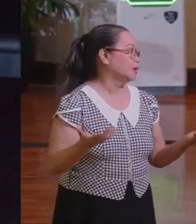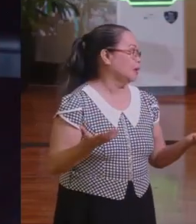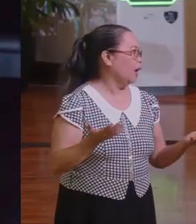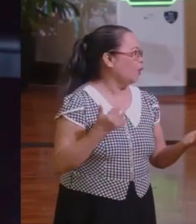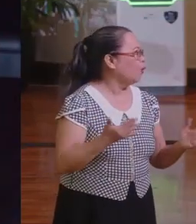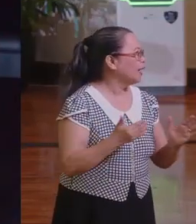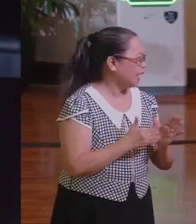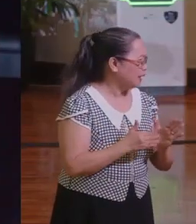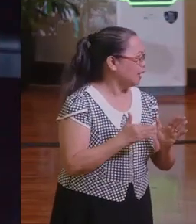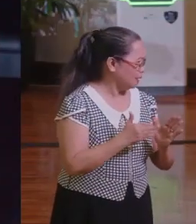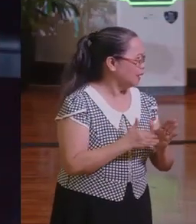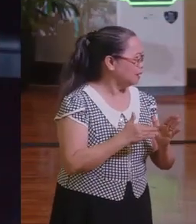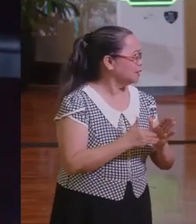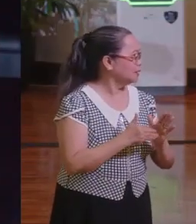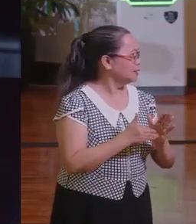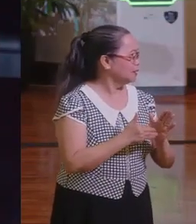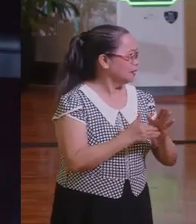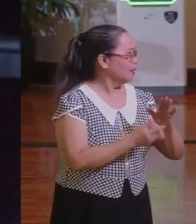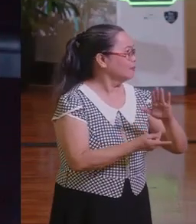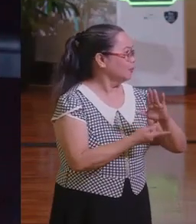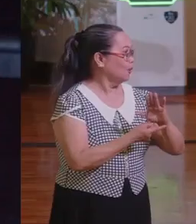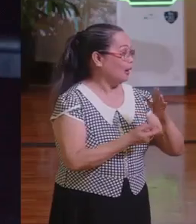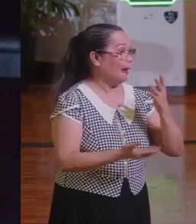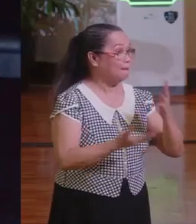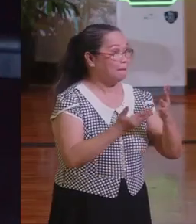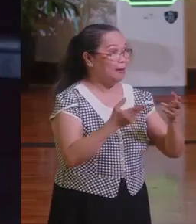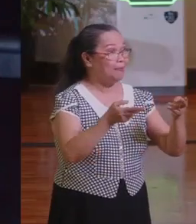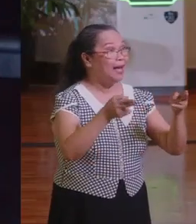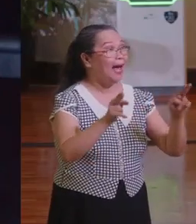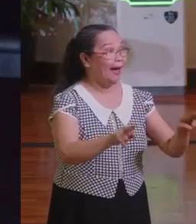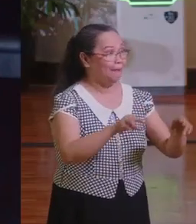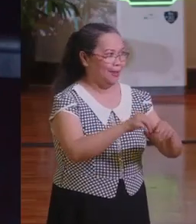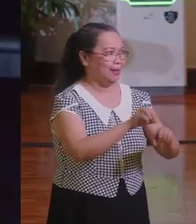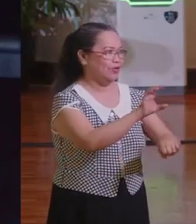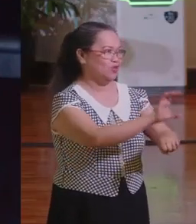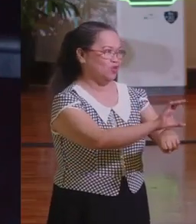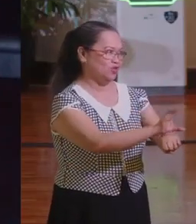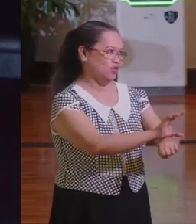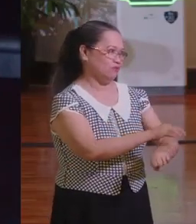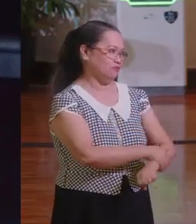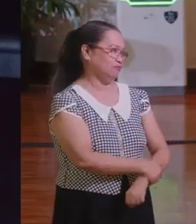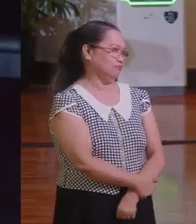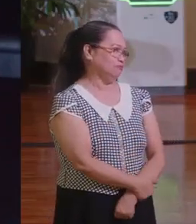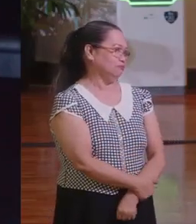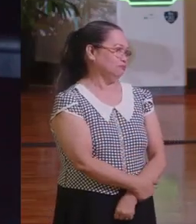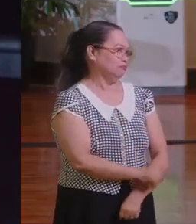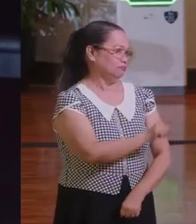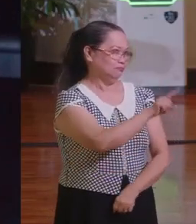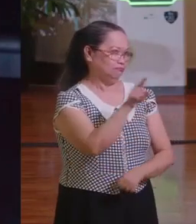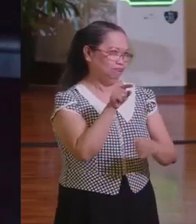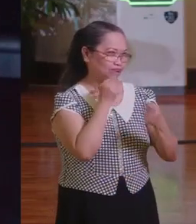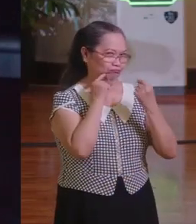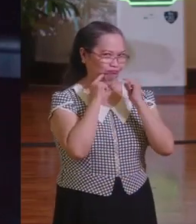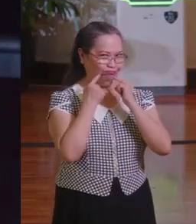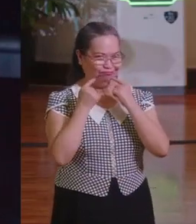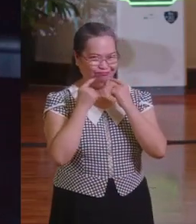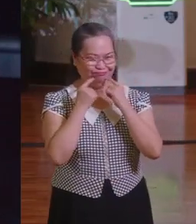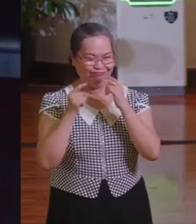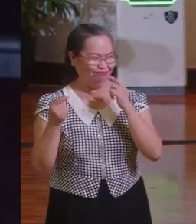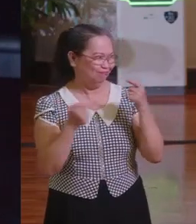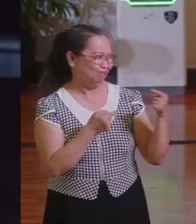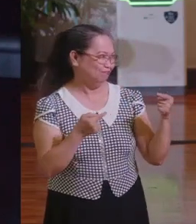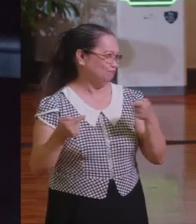ito? Malamang po, may nangyayari dun sa churches ng Galatia na ganito. Nagkakaroon